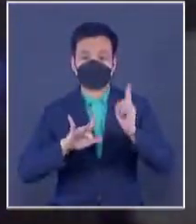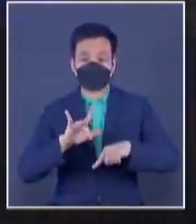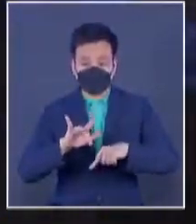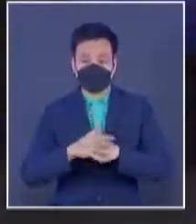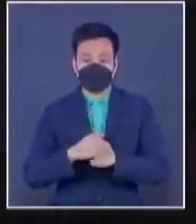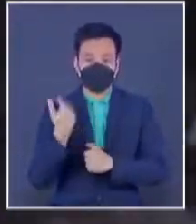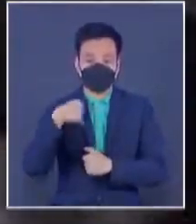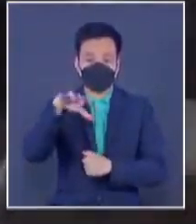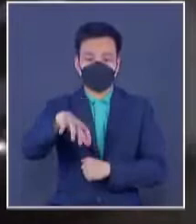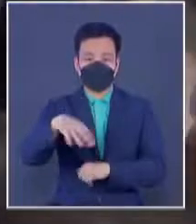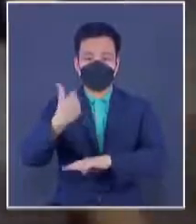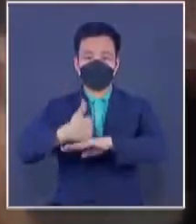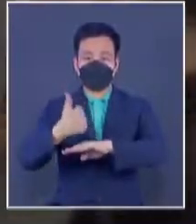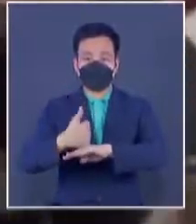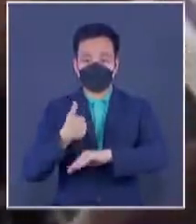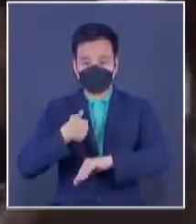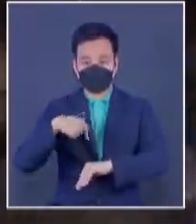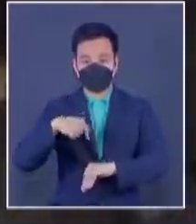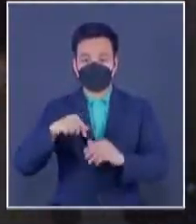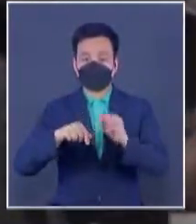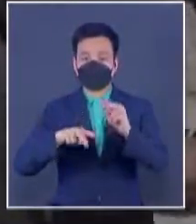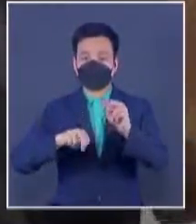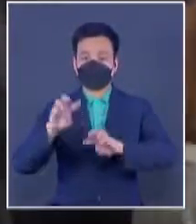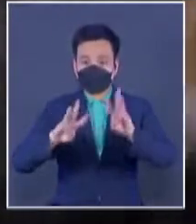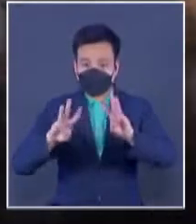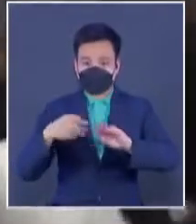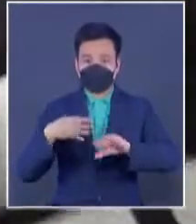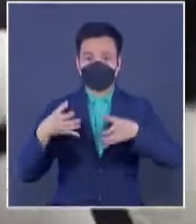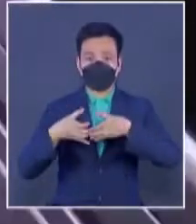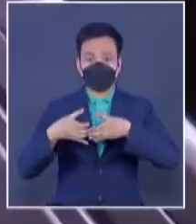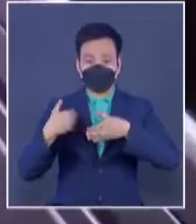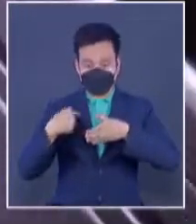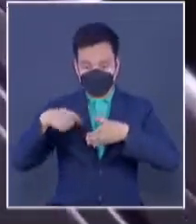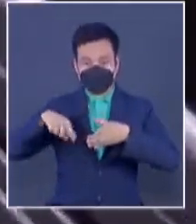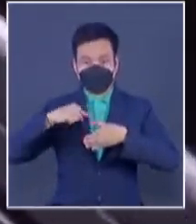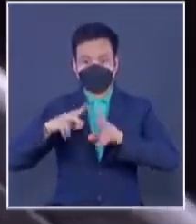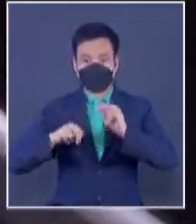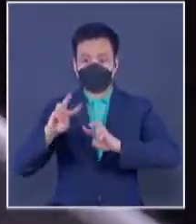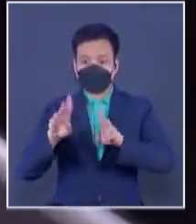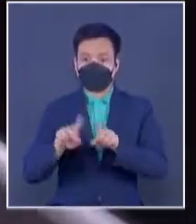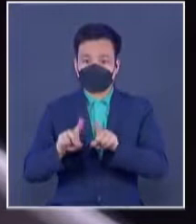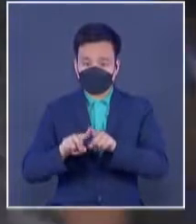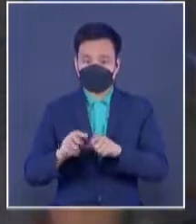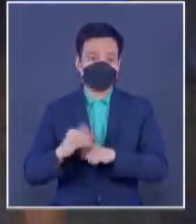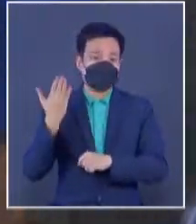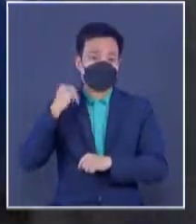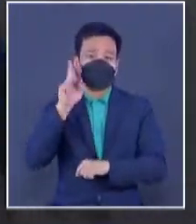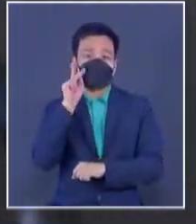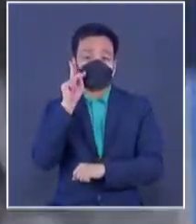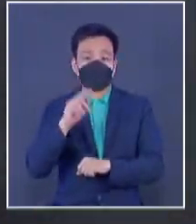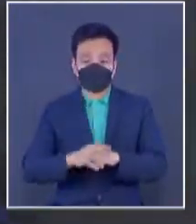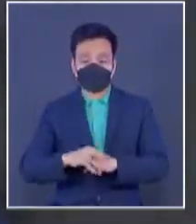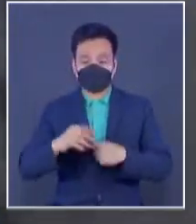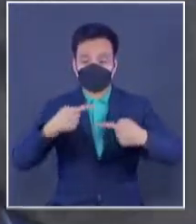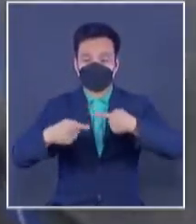วัดตำรวจนครสวรรค์นะครับแล้วก็พวกที่เป็นอดีตชุดปราบปรามยาเสพติดที่จังหวัดนครสวรรค์ไปใช้ถุงดำคลุมศีรษะนายเสียรพง